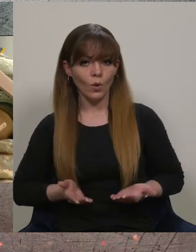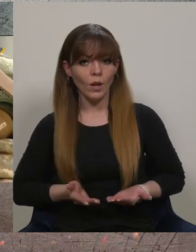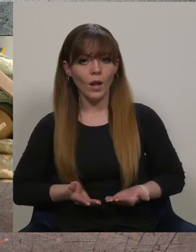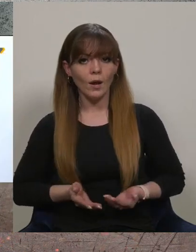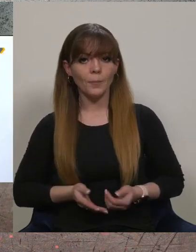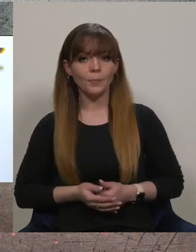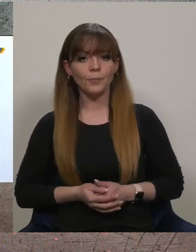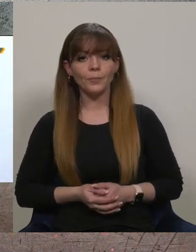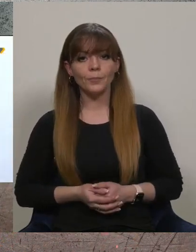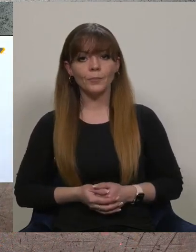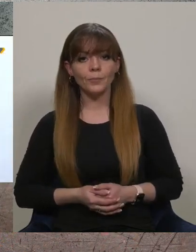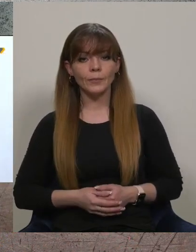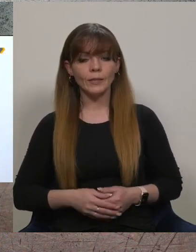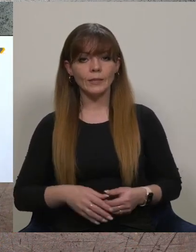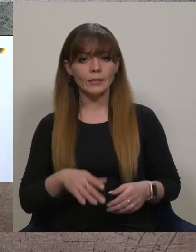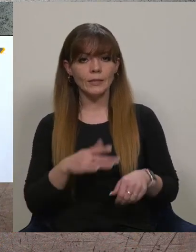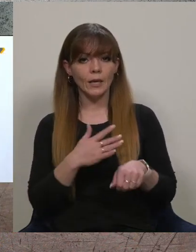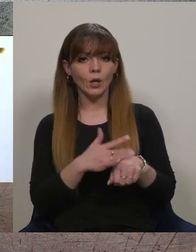доля.